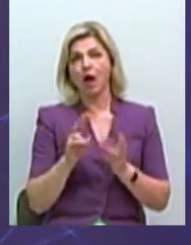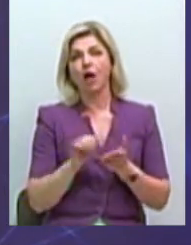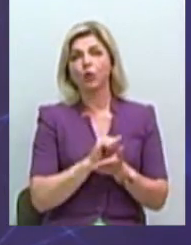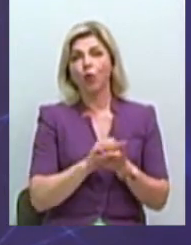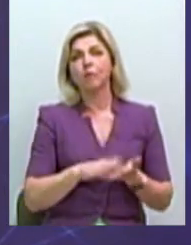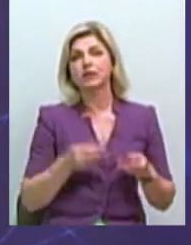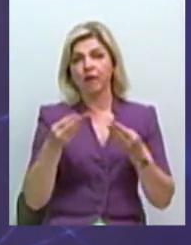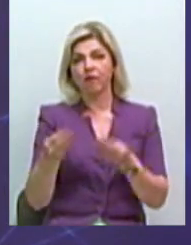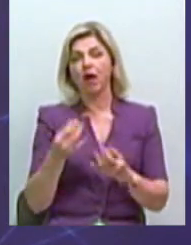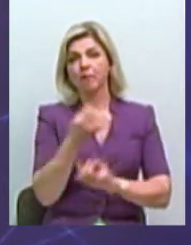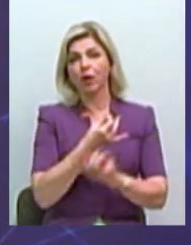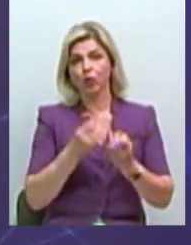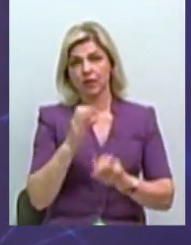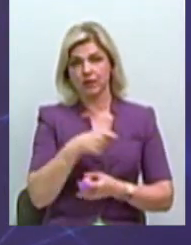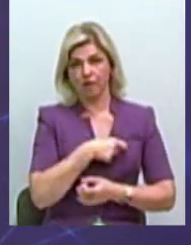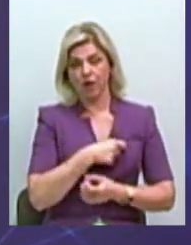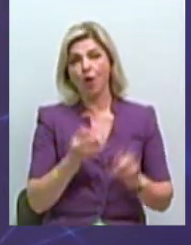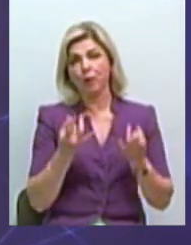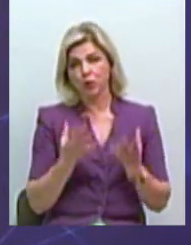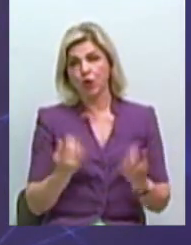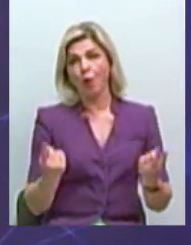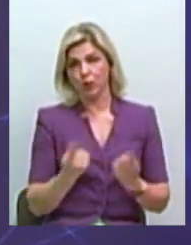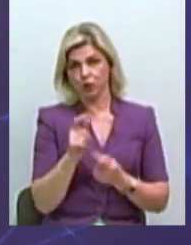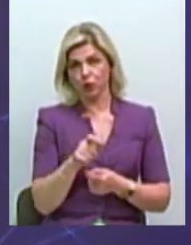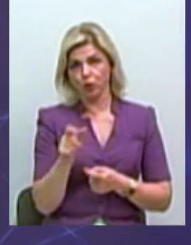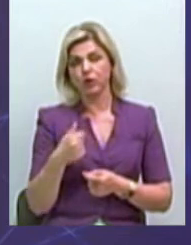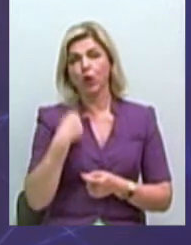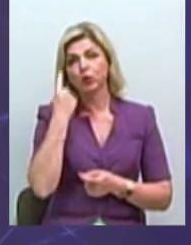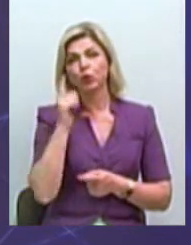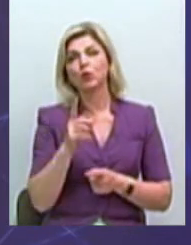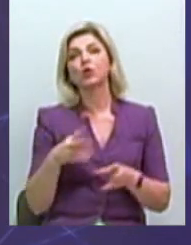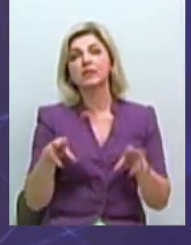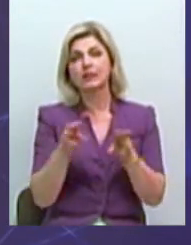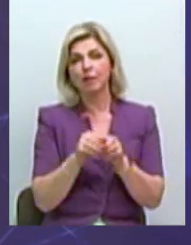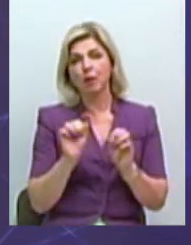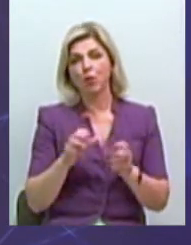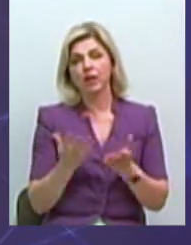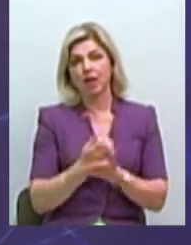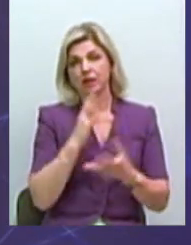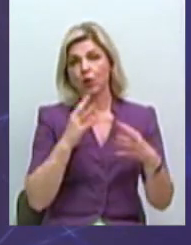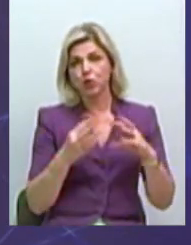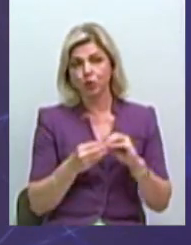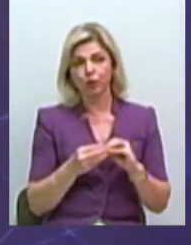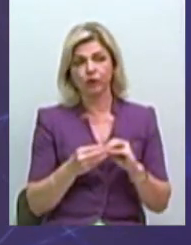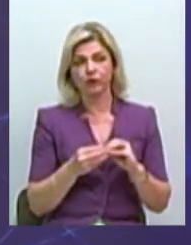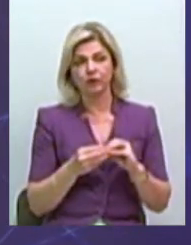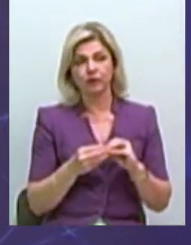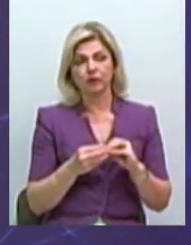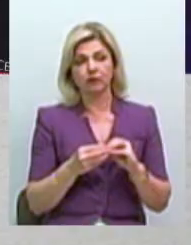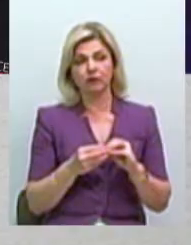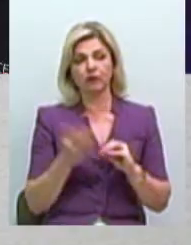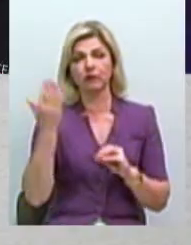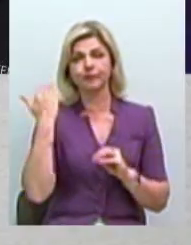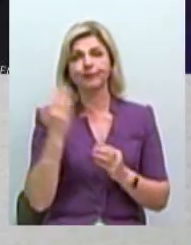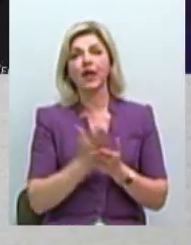спілкувався з кандидатами, то звичайні прості люди. Я думаю, що з ними з будь-ким можна знайти порозуміння і мову. І своє тобто питання... минула каденція не